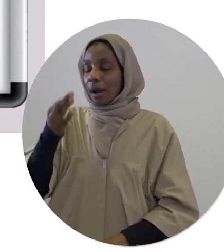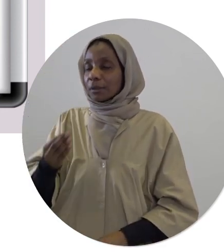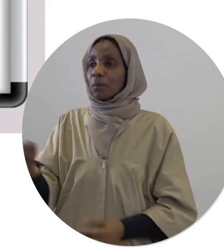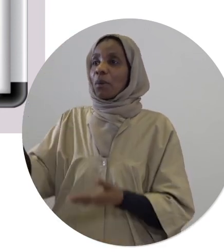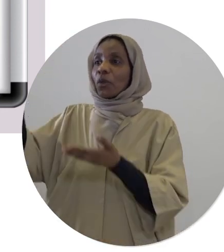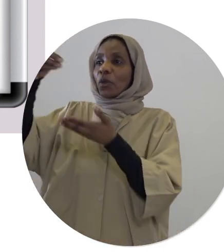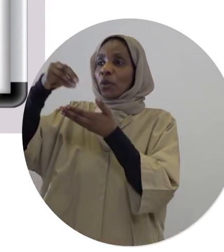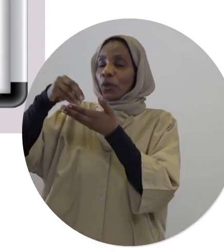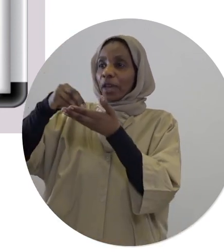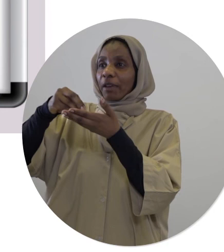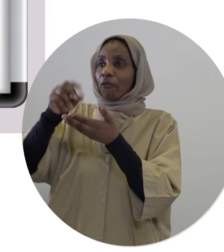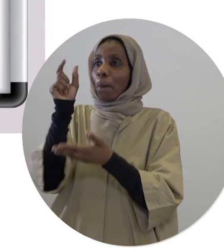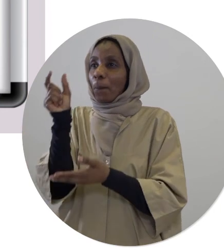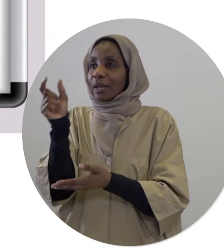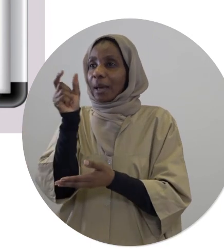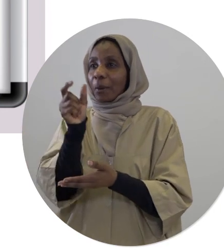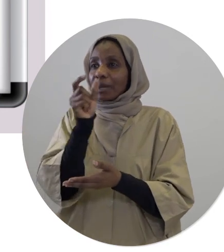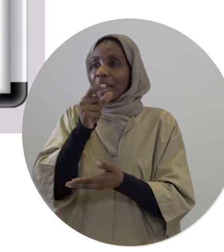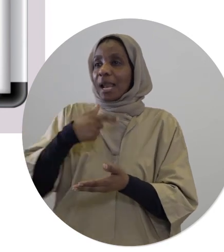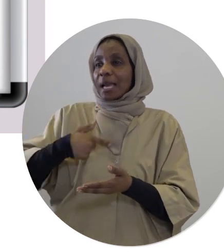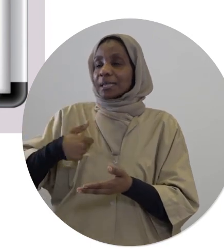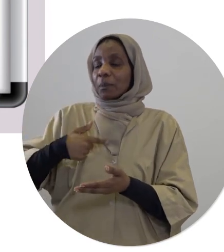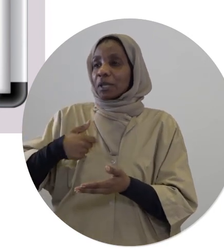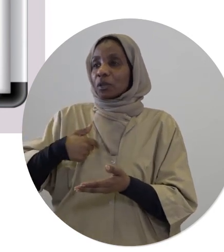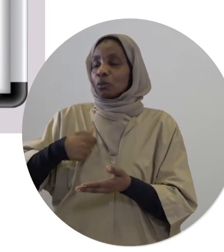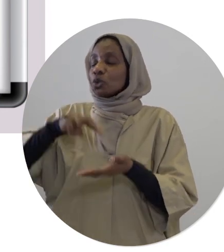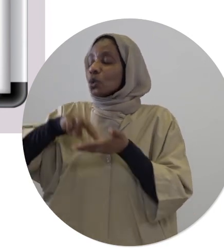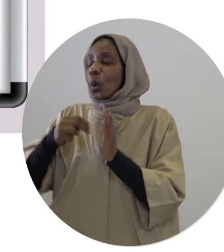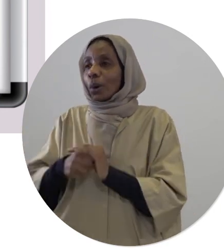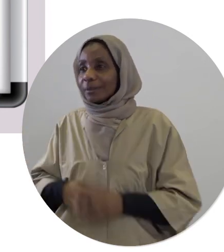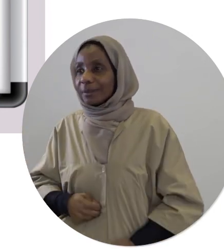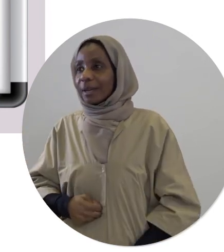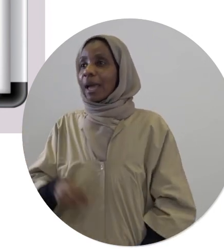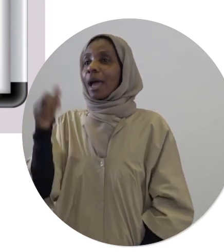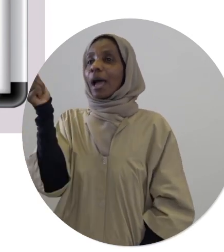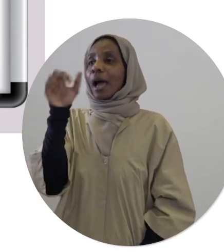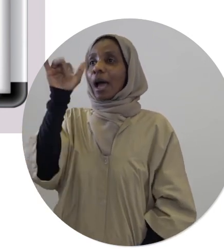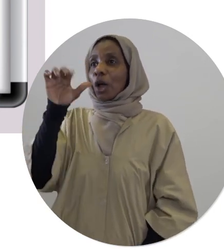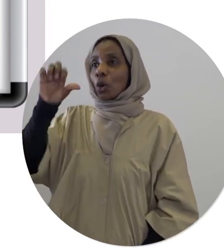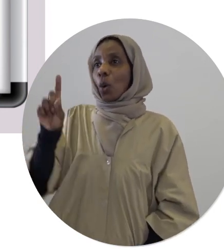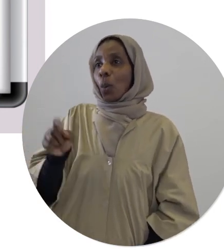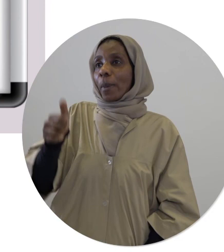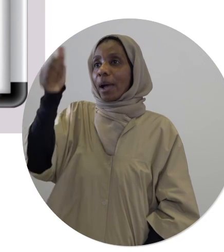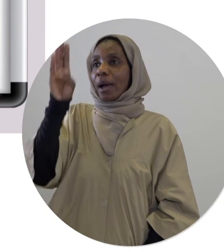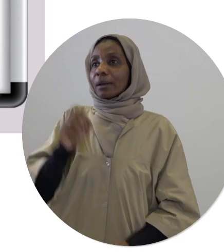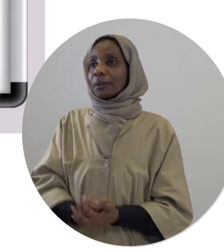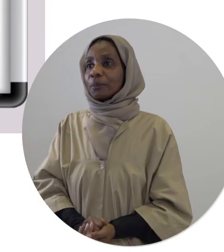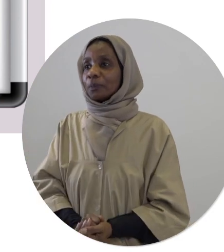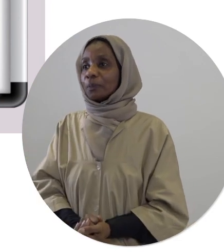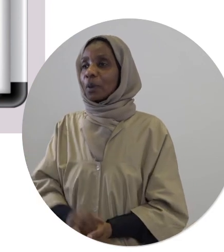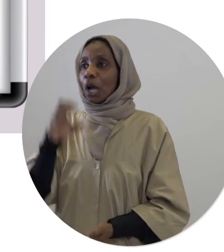مقاطع معينة إلى اسم الألكان المقابل الذي يحتوي على نفس عدد ذرات الكربون.